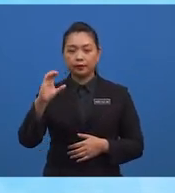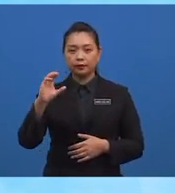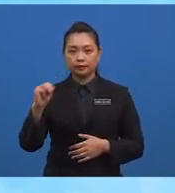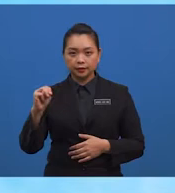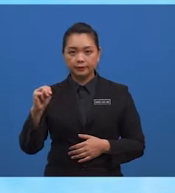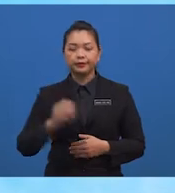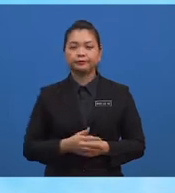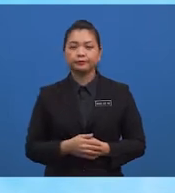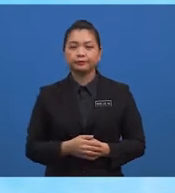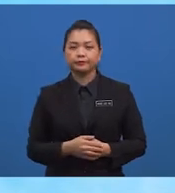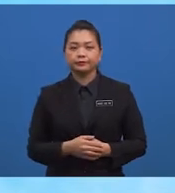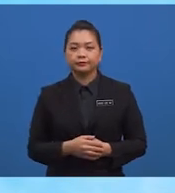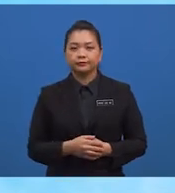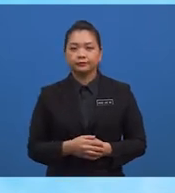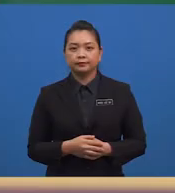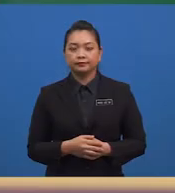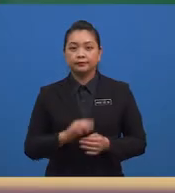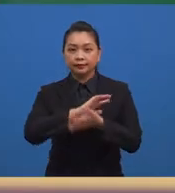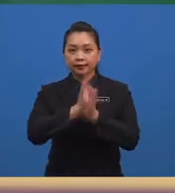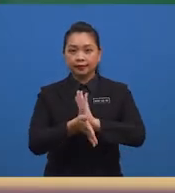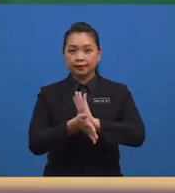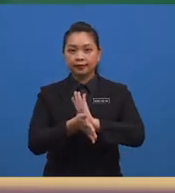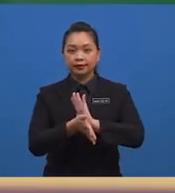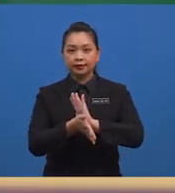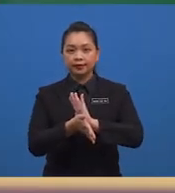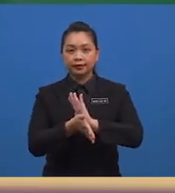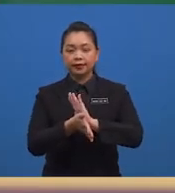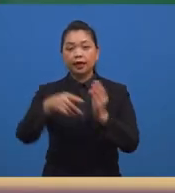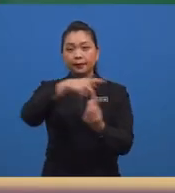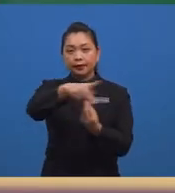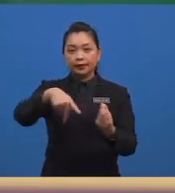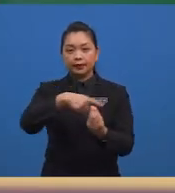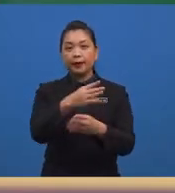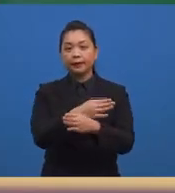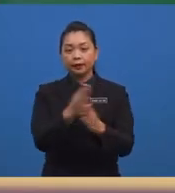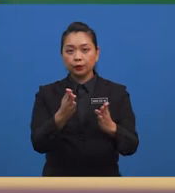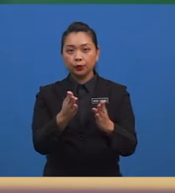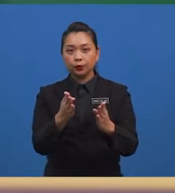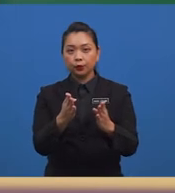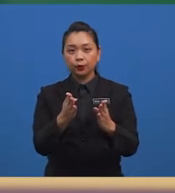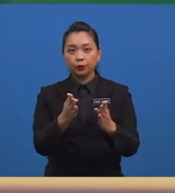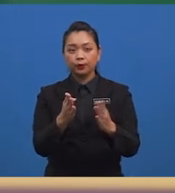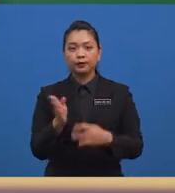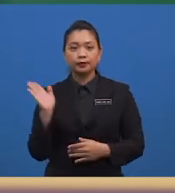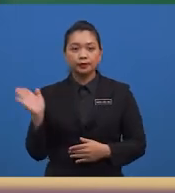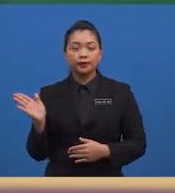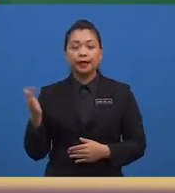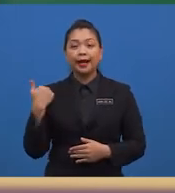54 cm. Jadi, perimeter bentuk gabungan ini